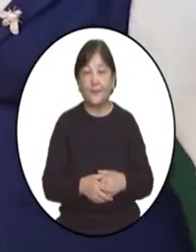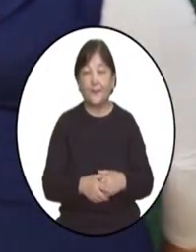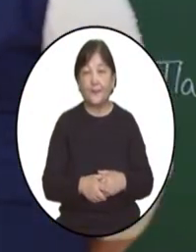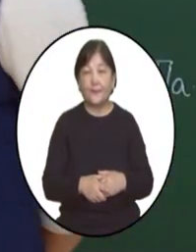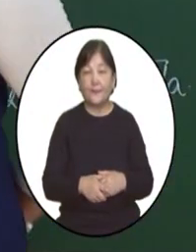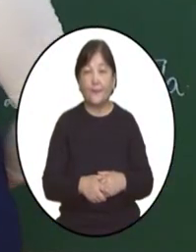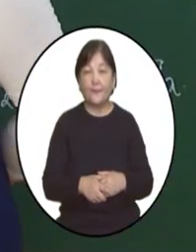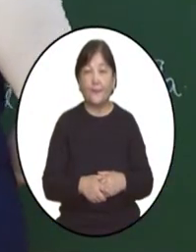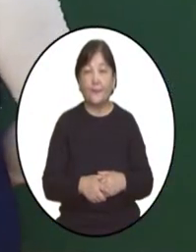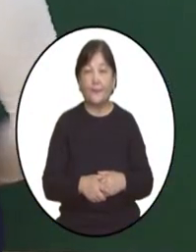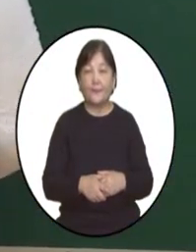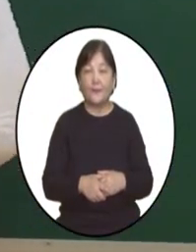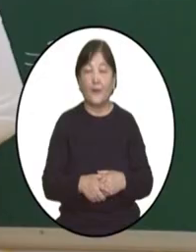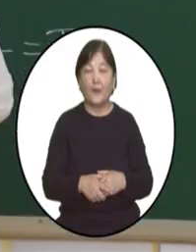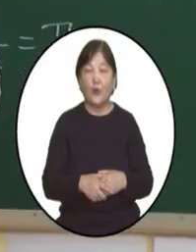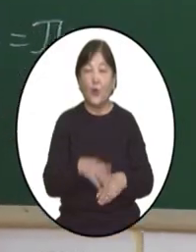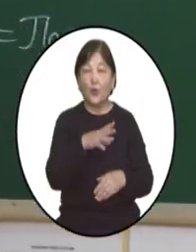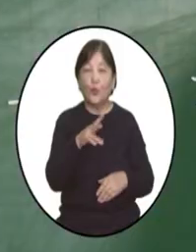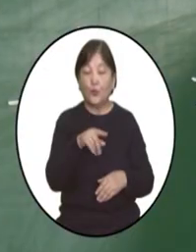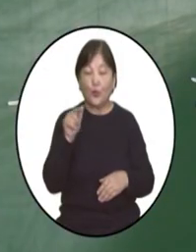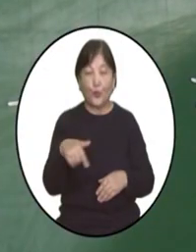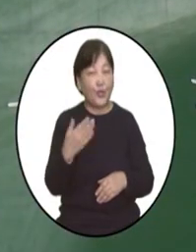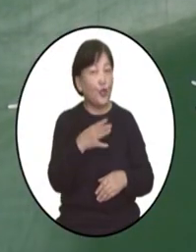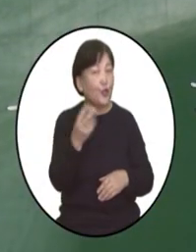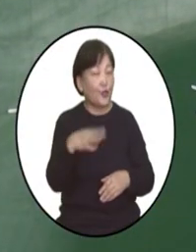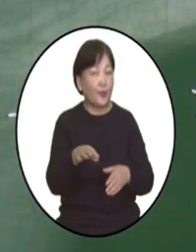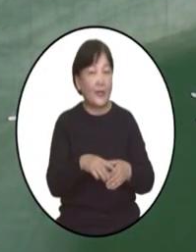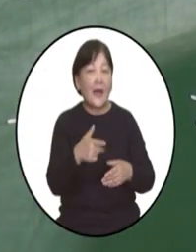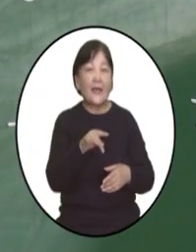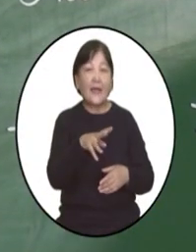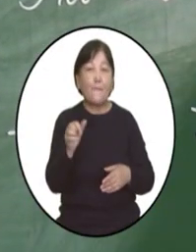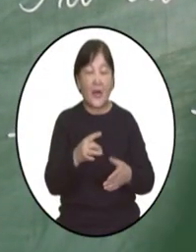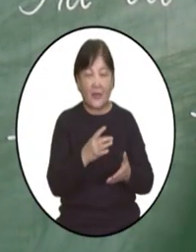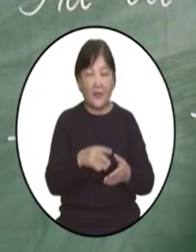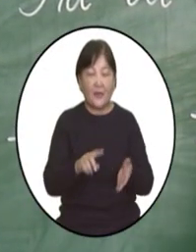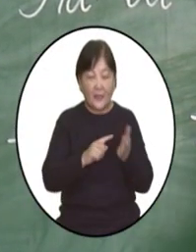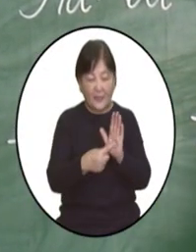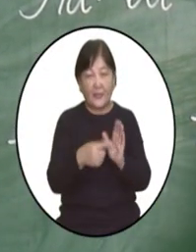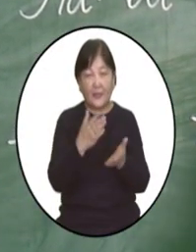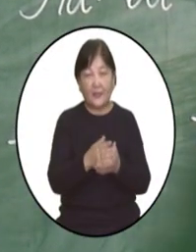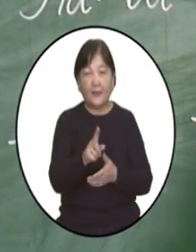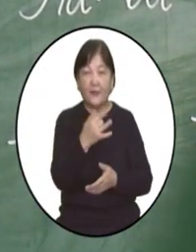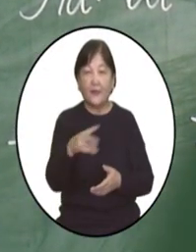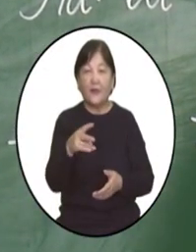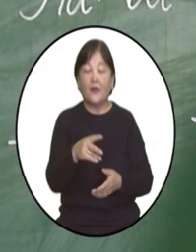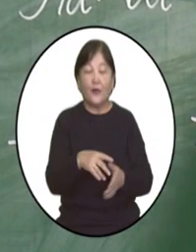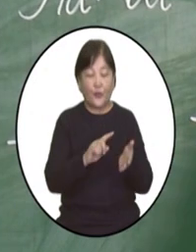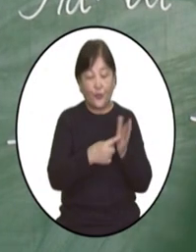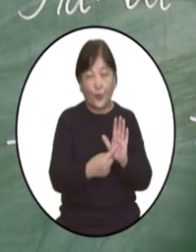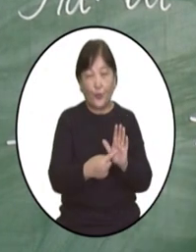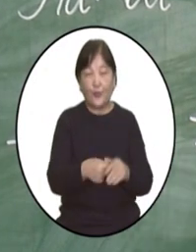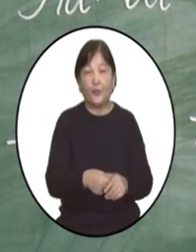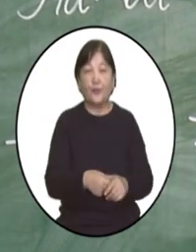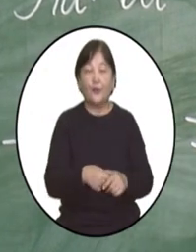За, түрүүний бодлогонд масыг авсан граммаар илэрхийлэгдэн хийн тогтмол буюу жоулыг үрчин кельвины хасганыг